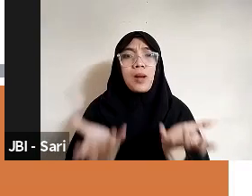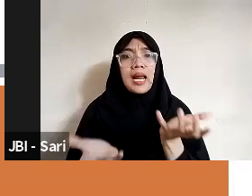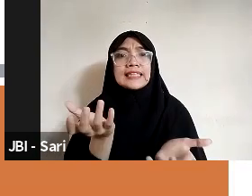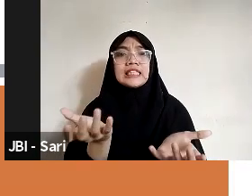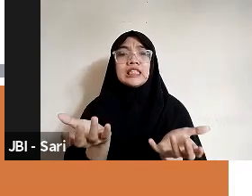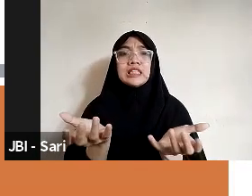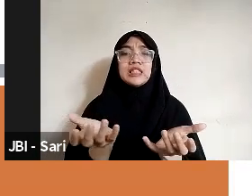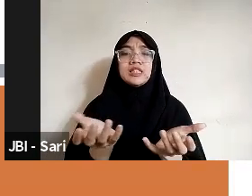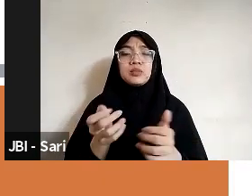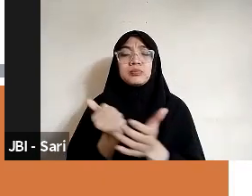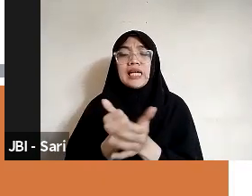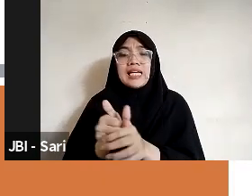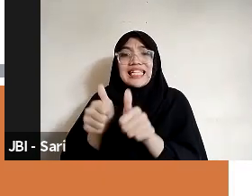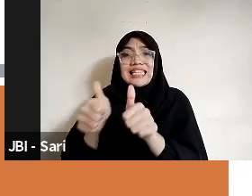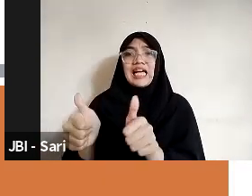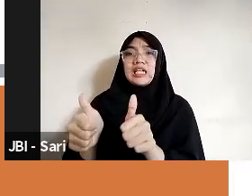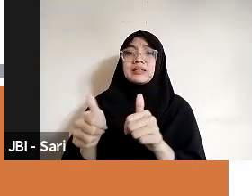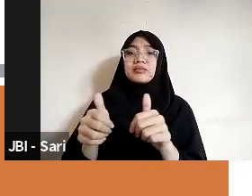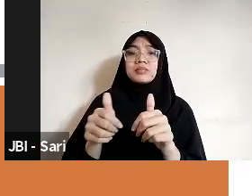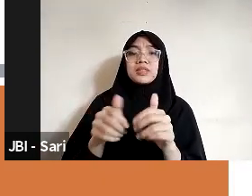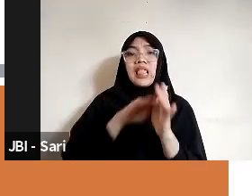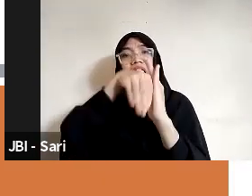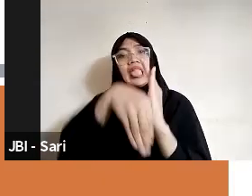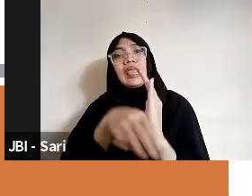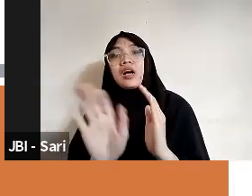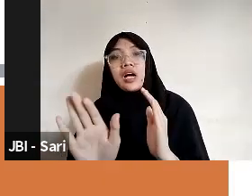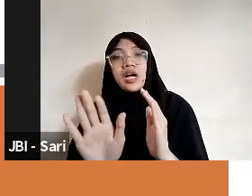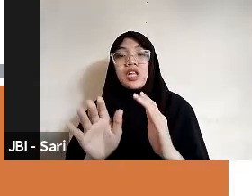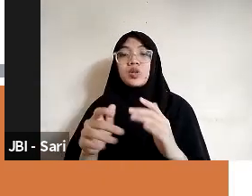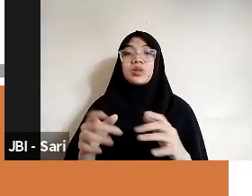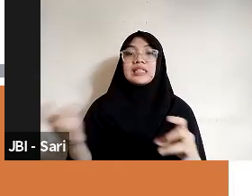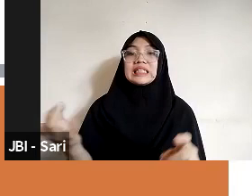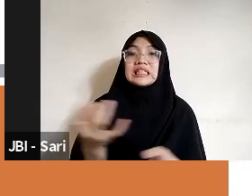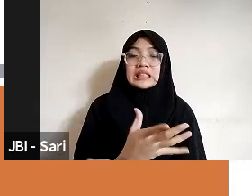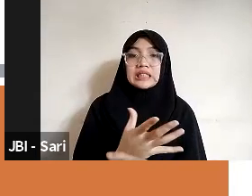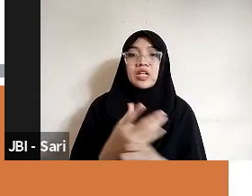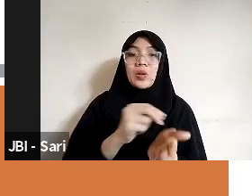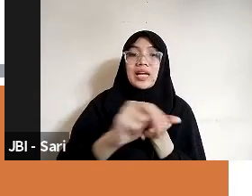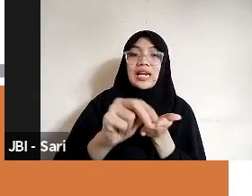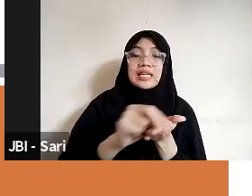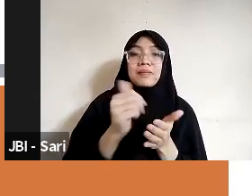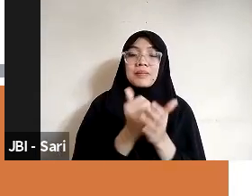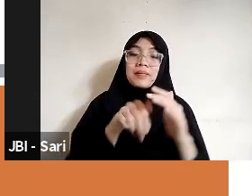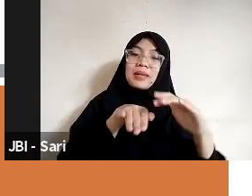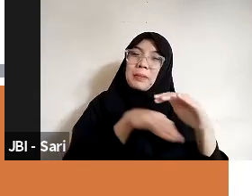sedapat mungkin tidak kolaps, dan juga lapangan kerja ataupun itu diminimalisasi, dan kemudian membantu